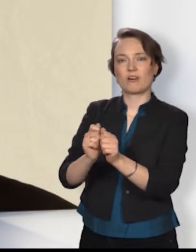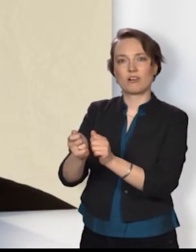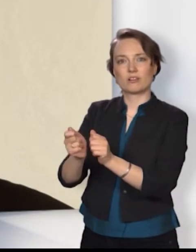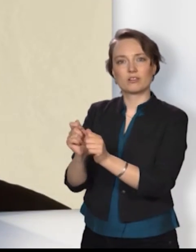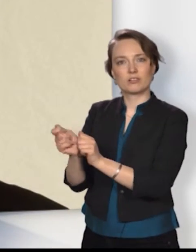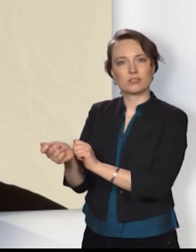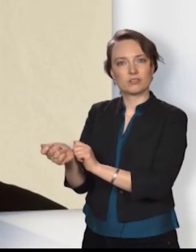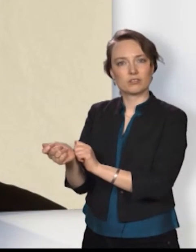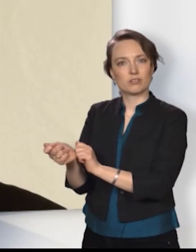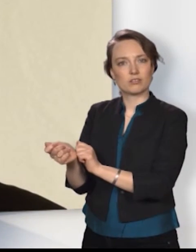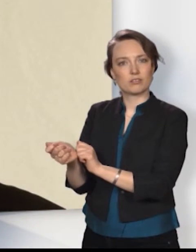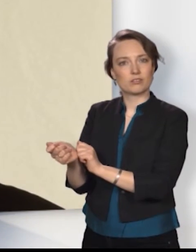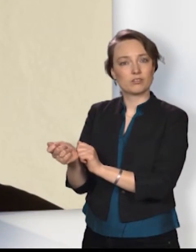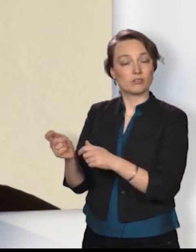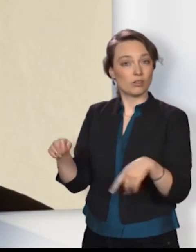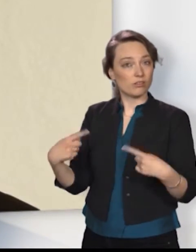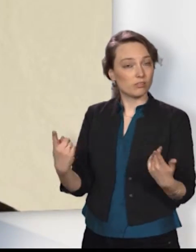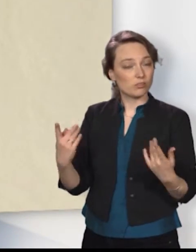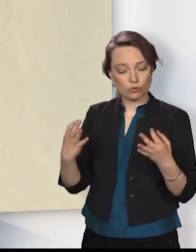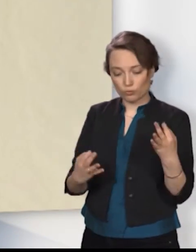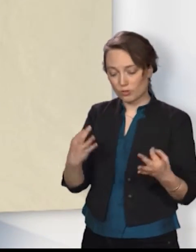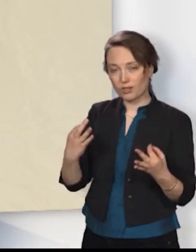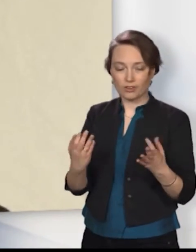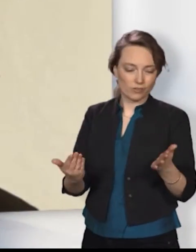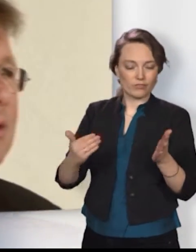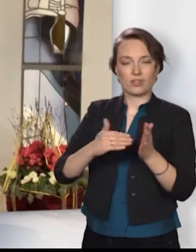Und das Spiel kann von vorne beginnen.